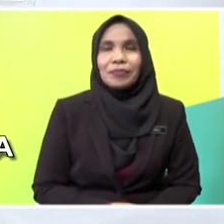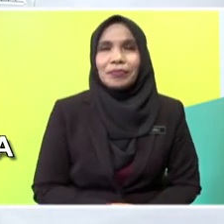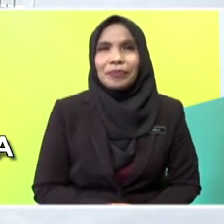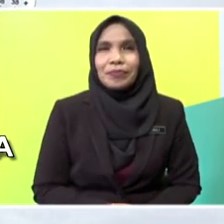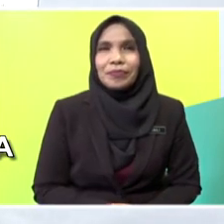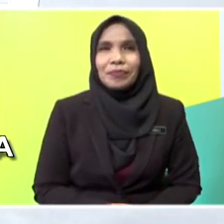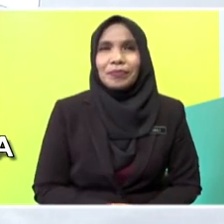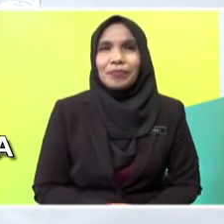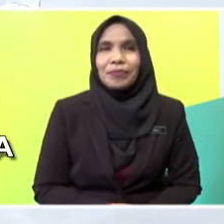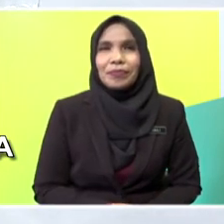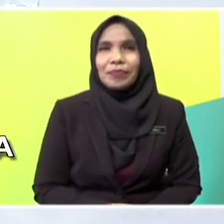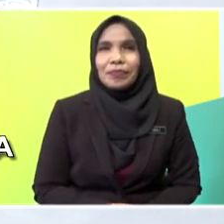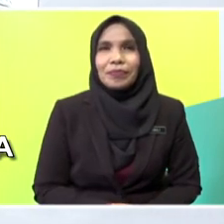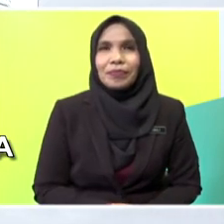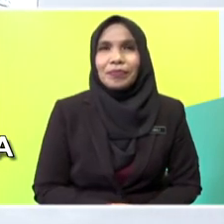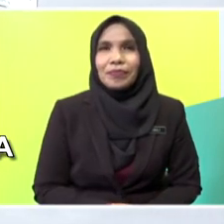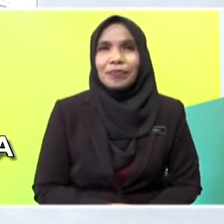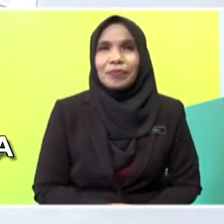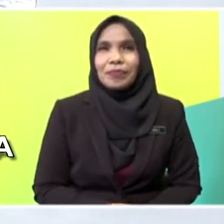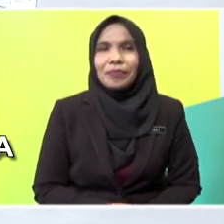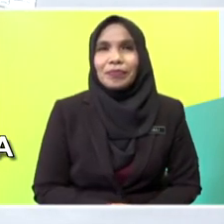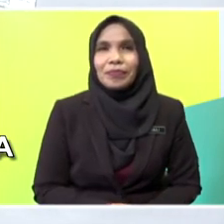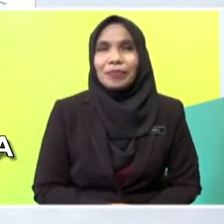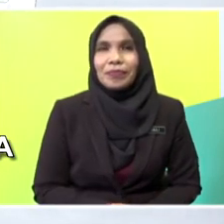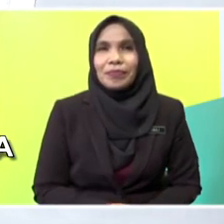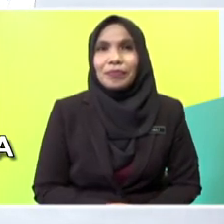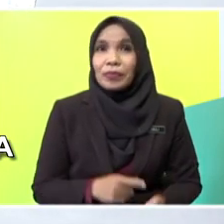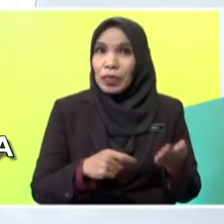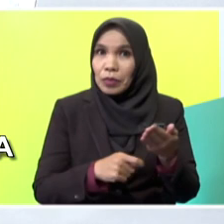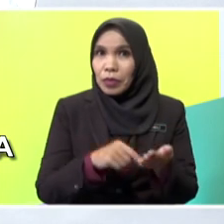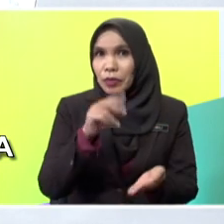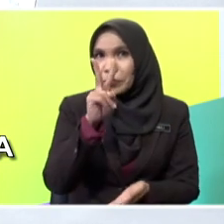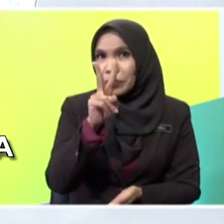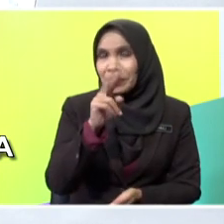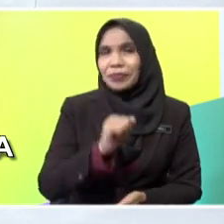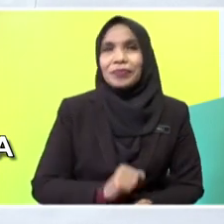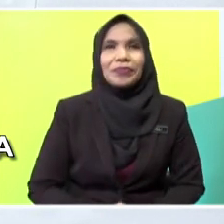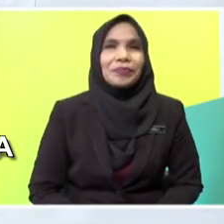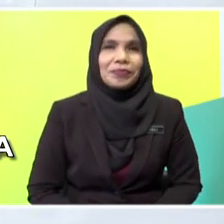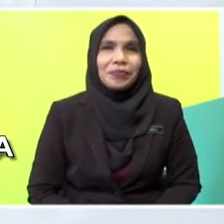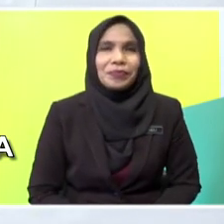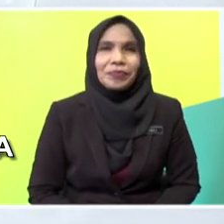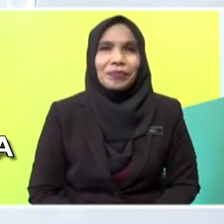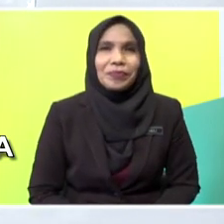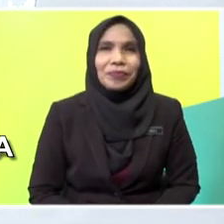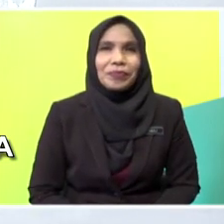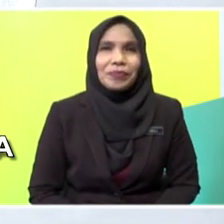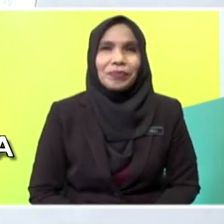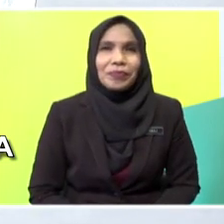Okay. Tambah turunkan lagi 2. Nanti je. Naikkan. Okey. Tindik kat